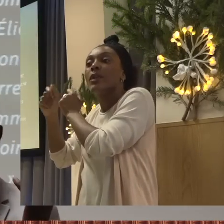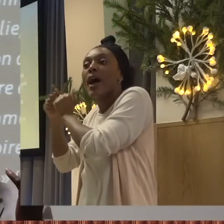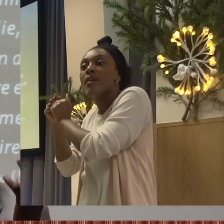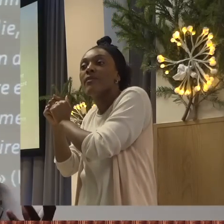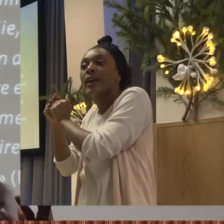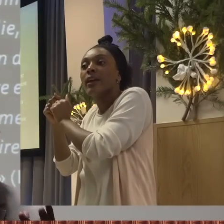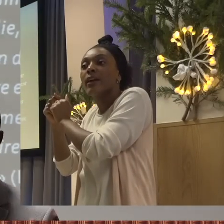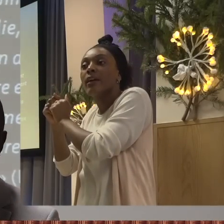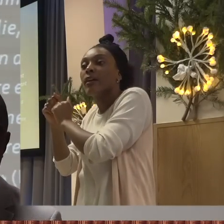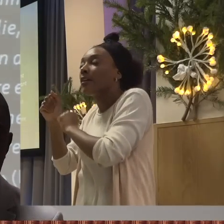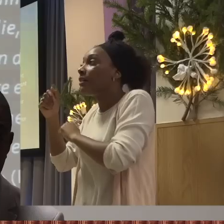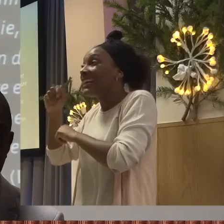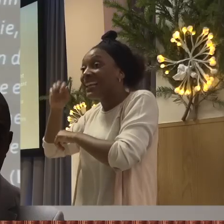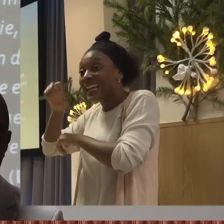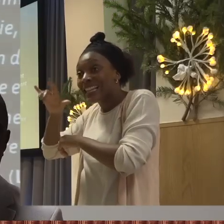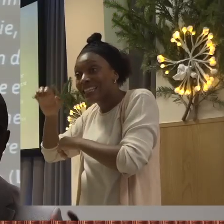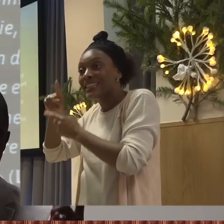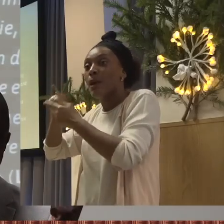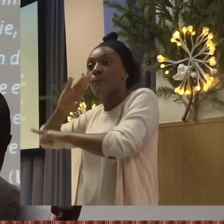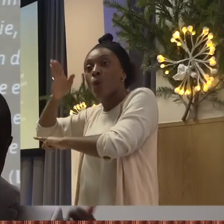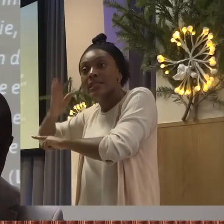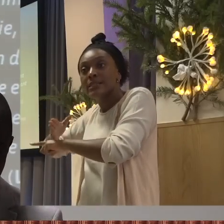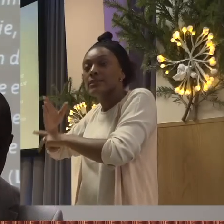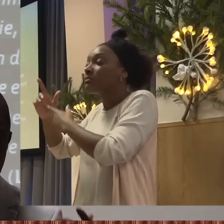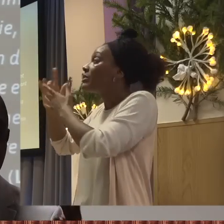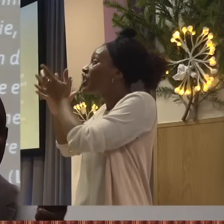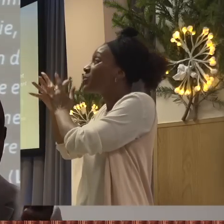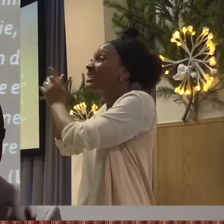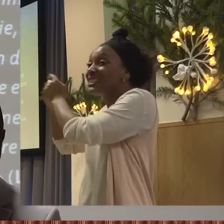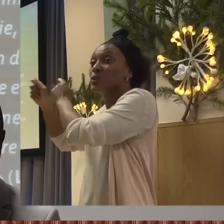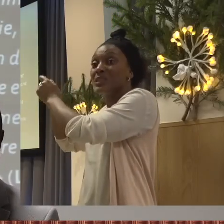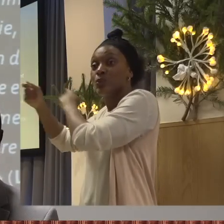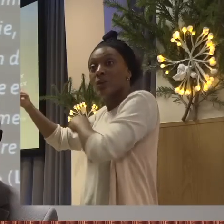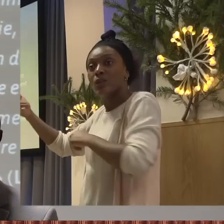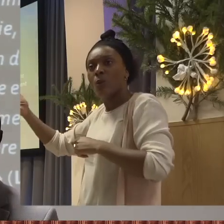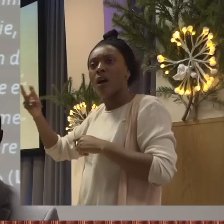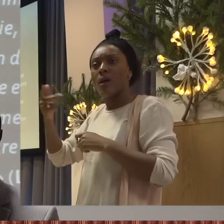avec les 2 grandes figures d'Israël qui sont Moïse et Élie.